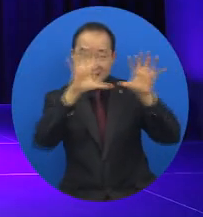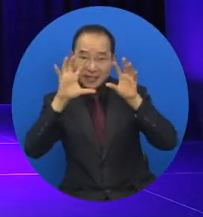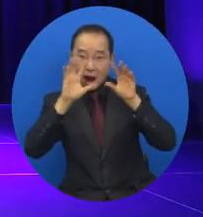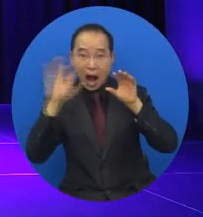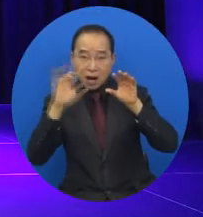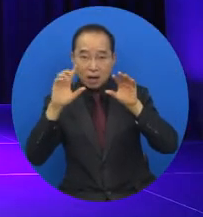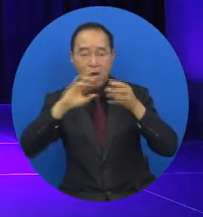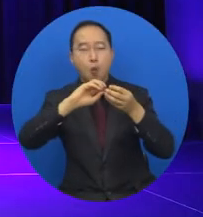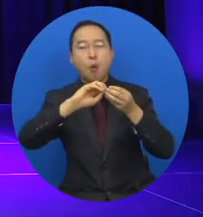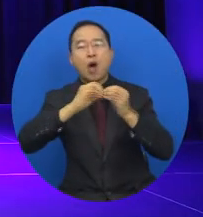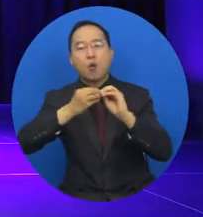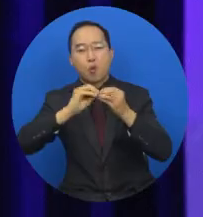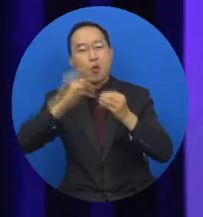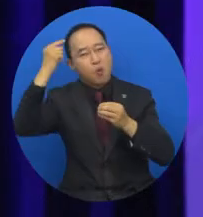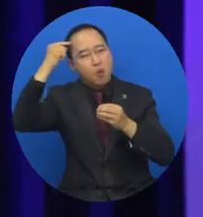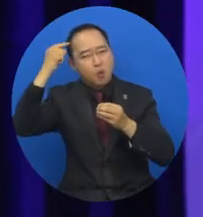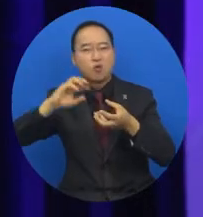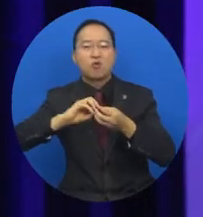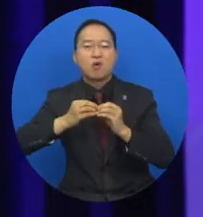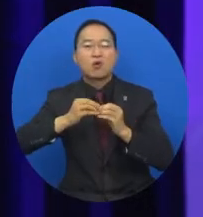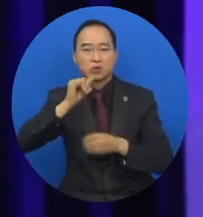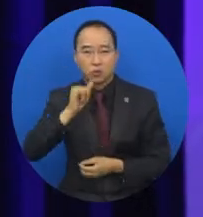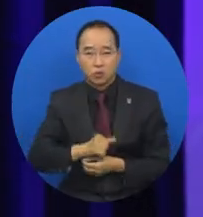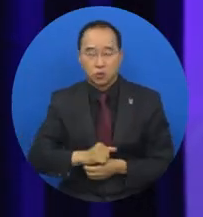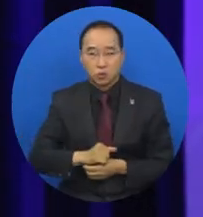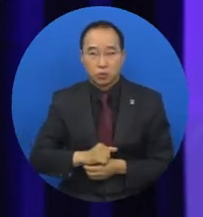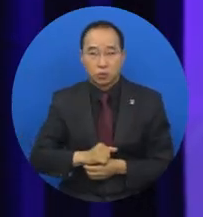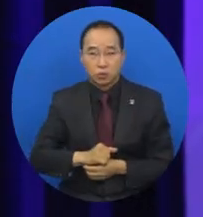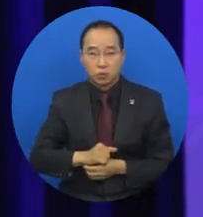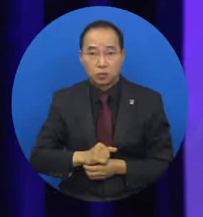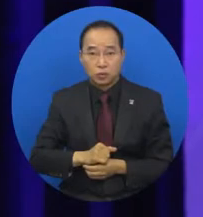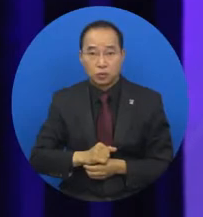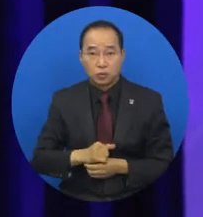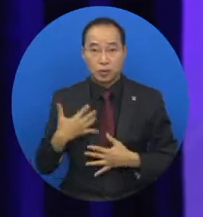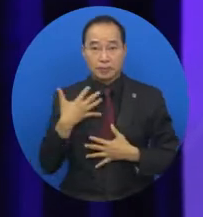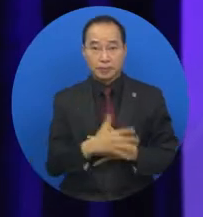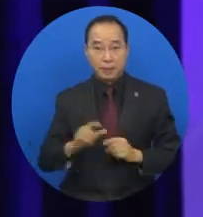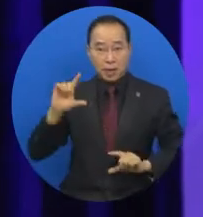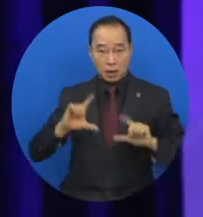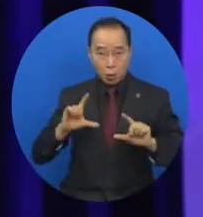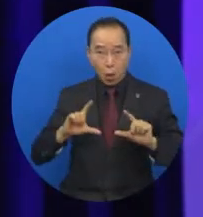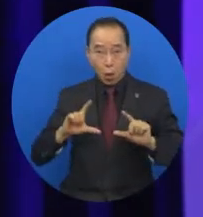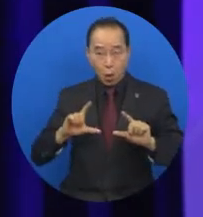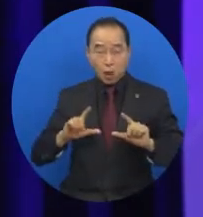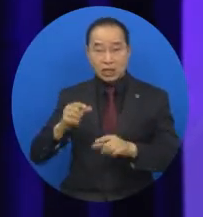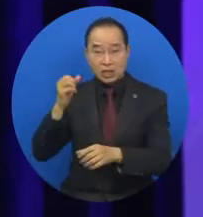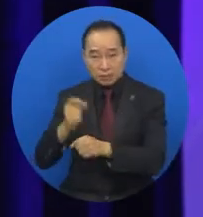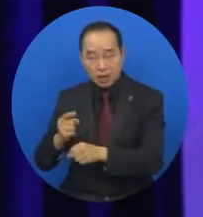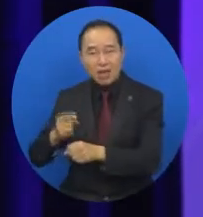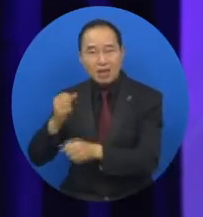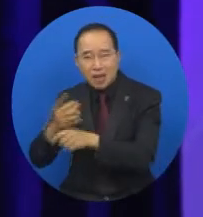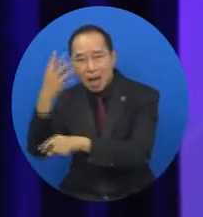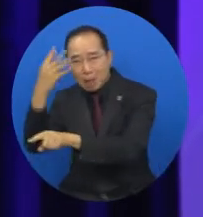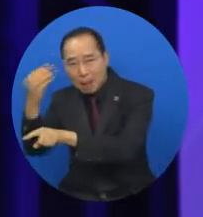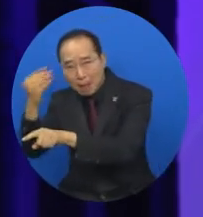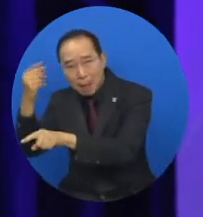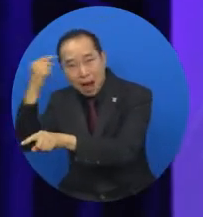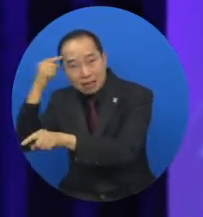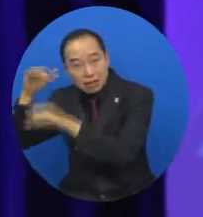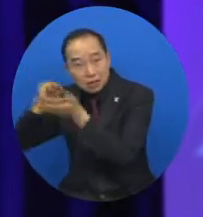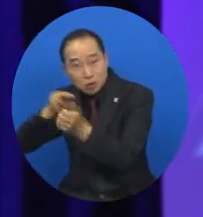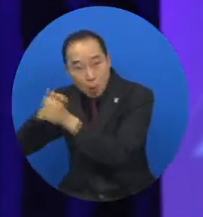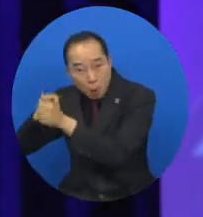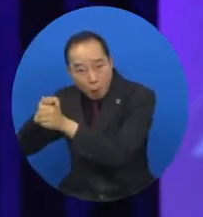보이는 것들이 전부가 아니라 이 여기서 보이는 어떤 태도와 자세들은 우리가 이미 가지고 있는 고정관념